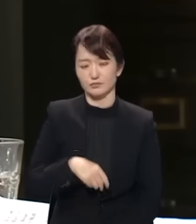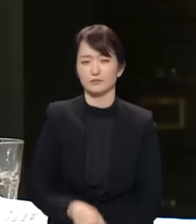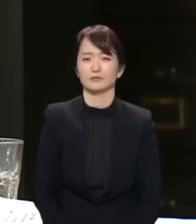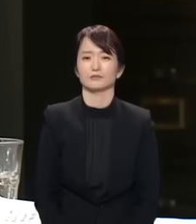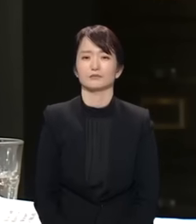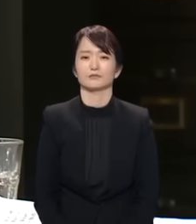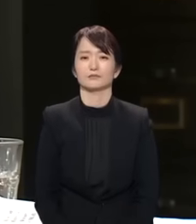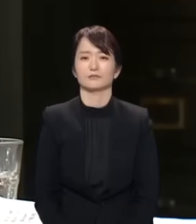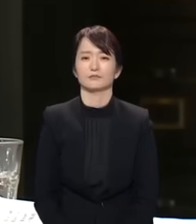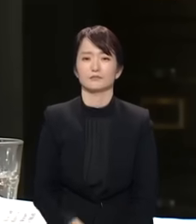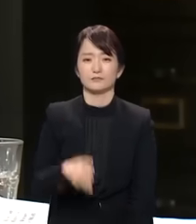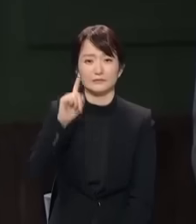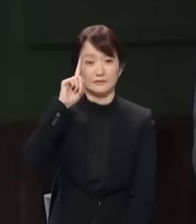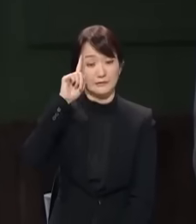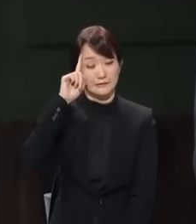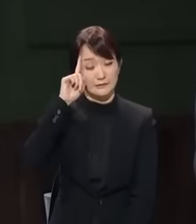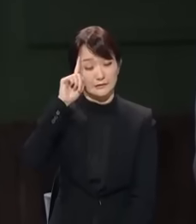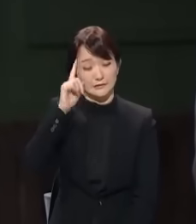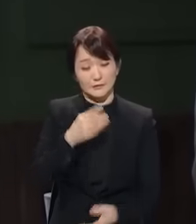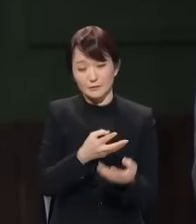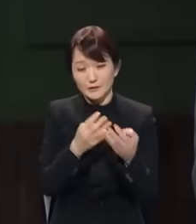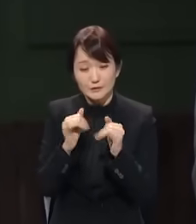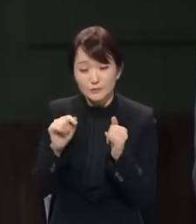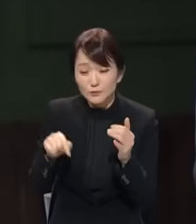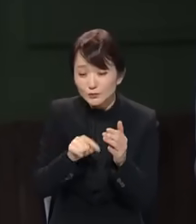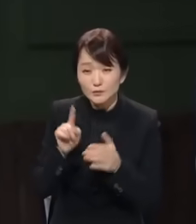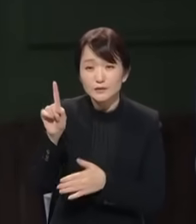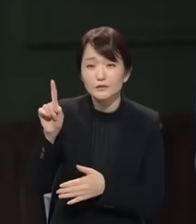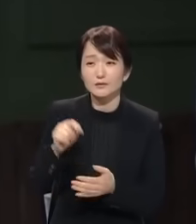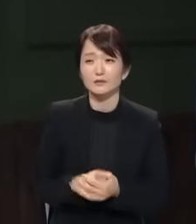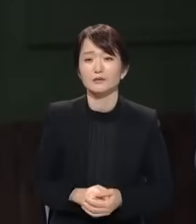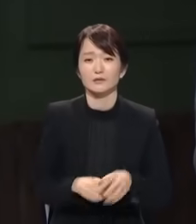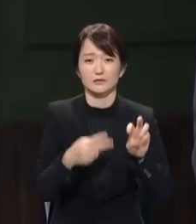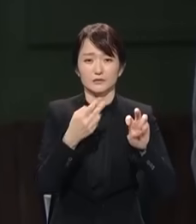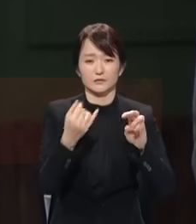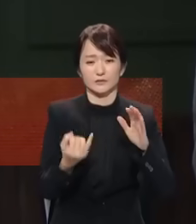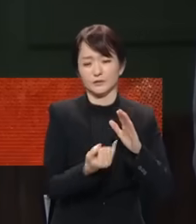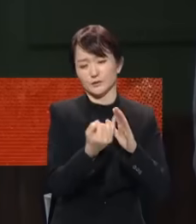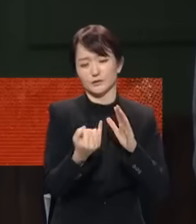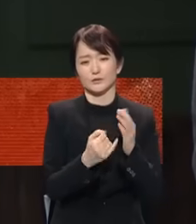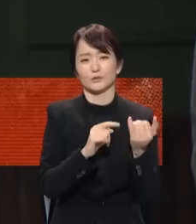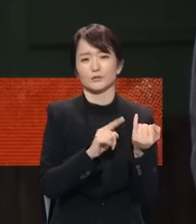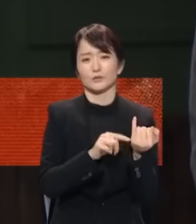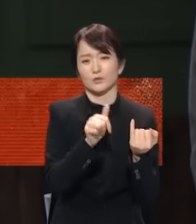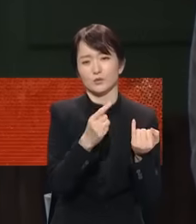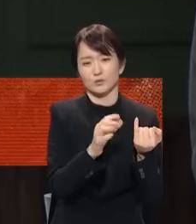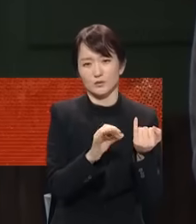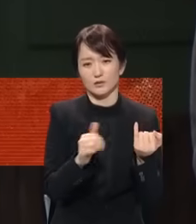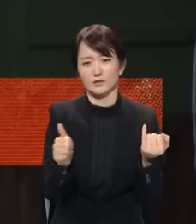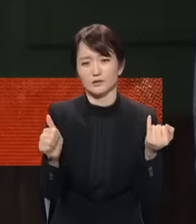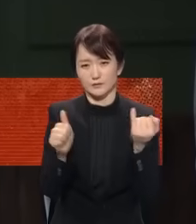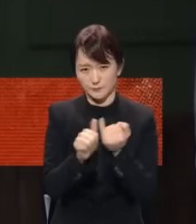네, 그렇게 스트레스 받고 계시는 많은 분들 중에 한 분입니다. 30대 전업주부 홍 씨고요. 결혼 4년 차인데 아직 자식은 없는